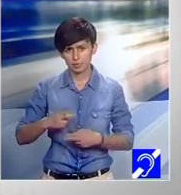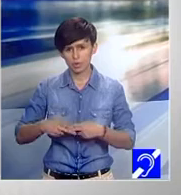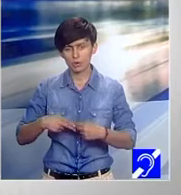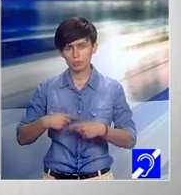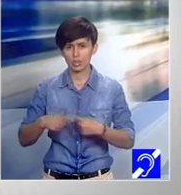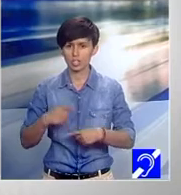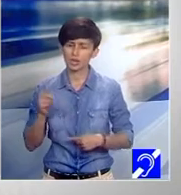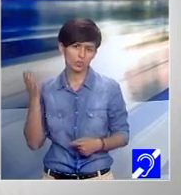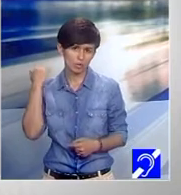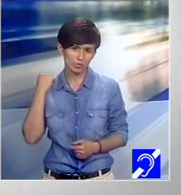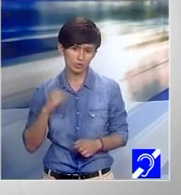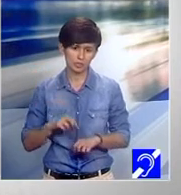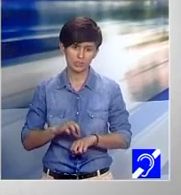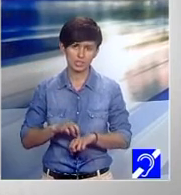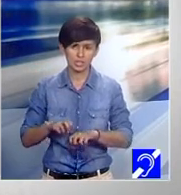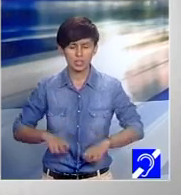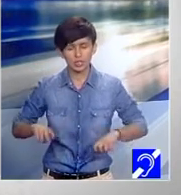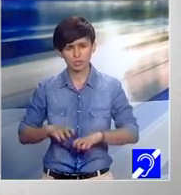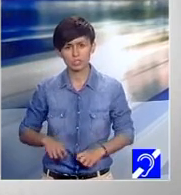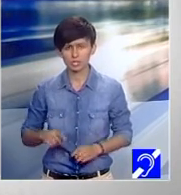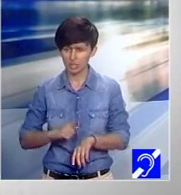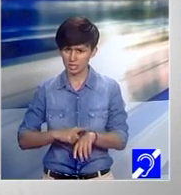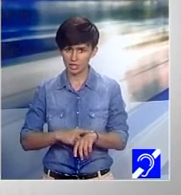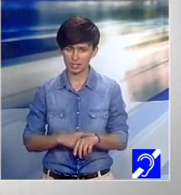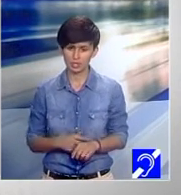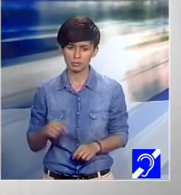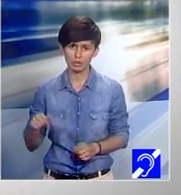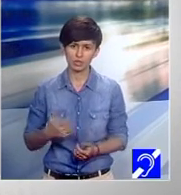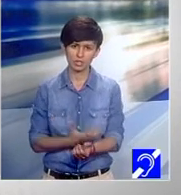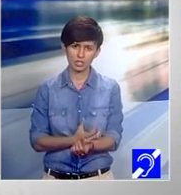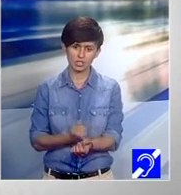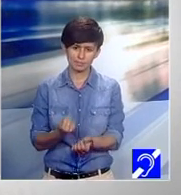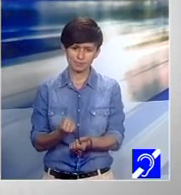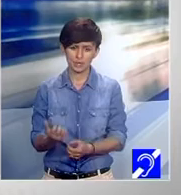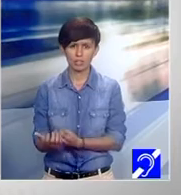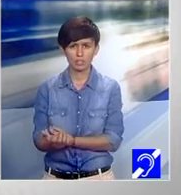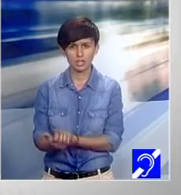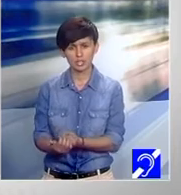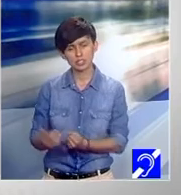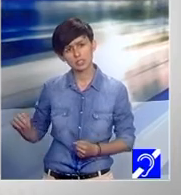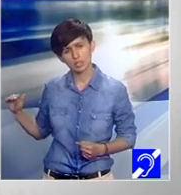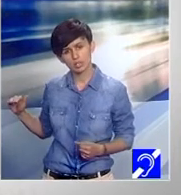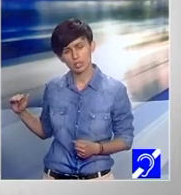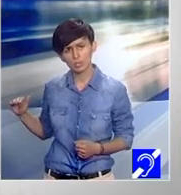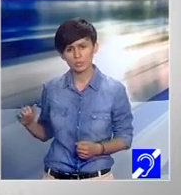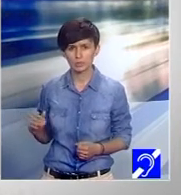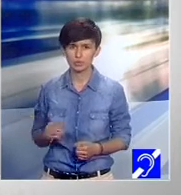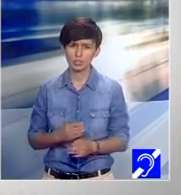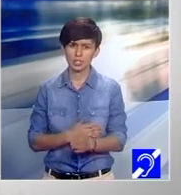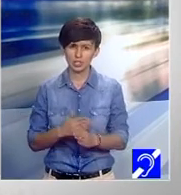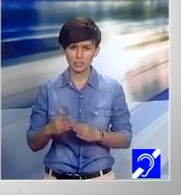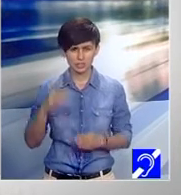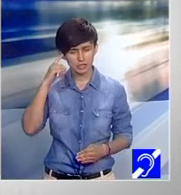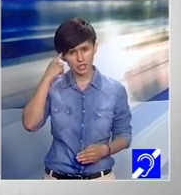nediagnosticată la timp, adică fenilcetonuria, acolo îi se va recolta copilului deja cu retard mental instalat,